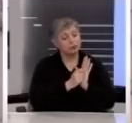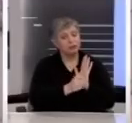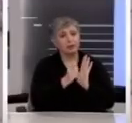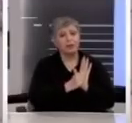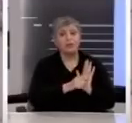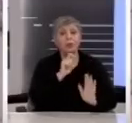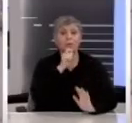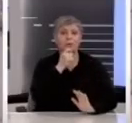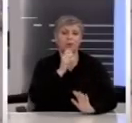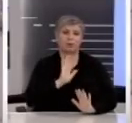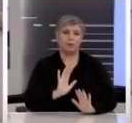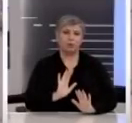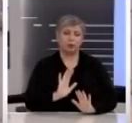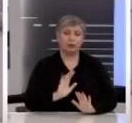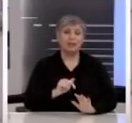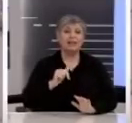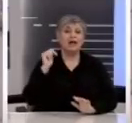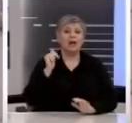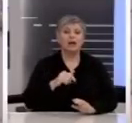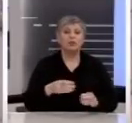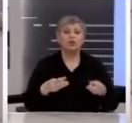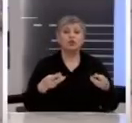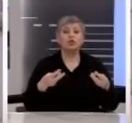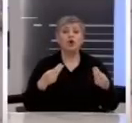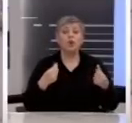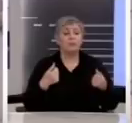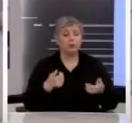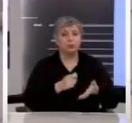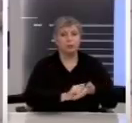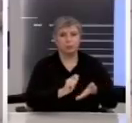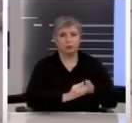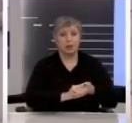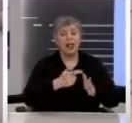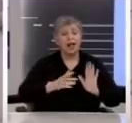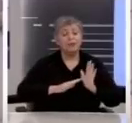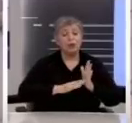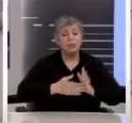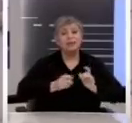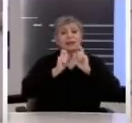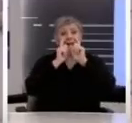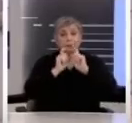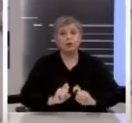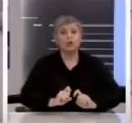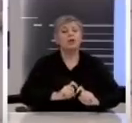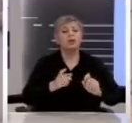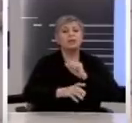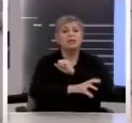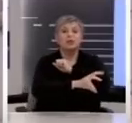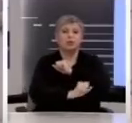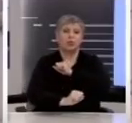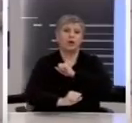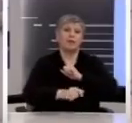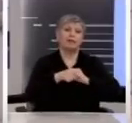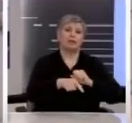απόρριτο. Η διαφύλαξη του απορρίτου των πρακτικών αποτελεί υπηρεσιακή υποχρέωση του γραμματέα του οικείου συλλογικού